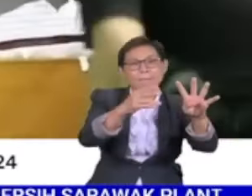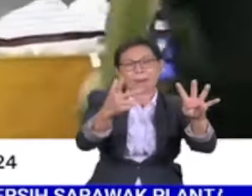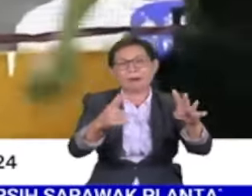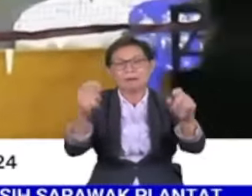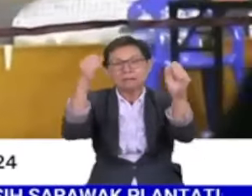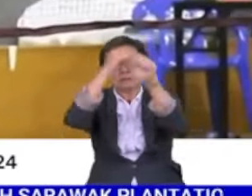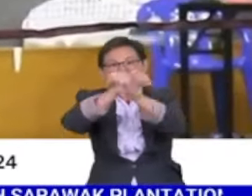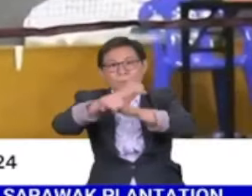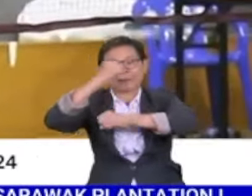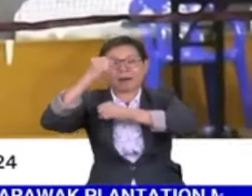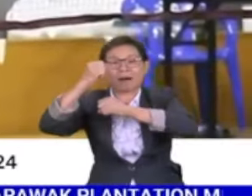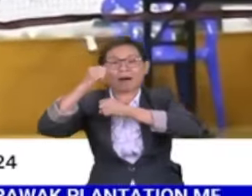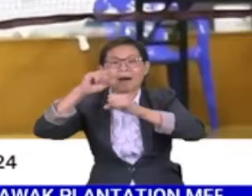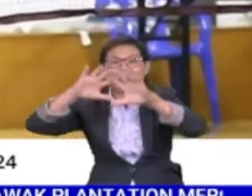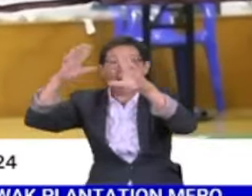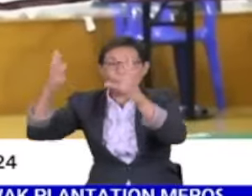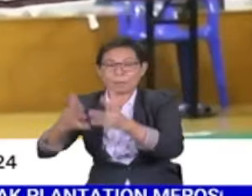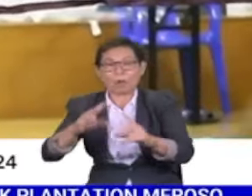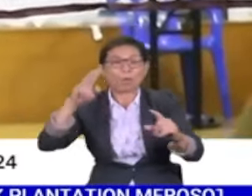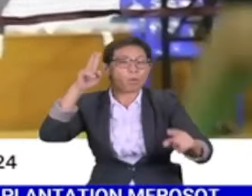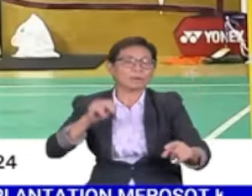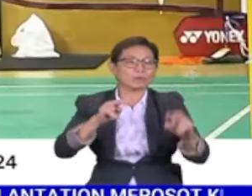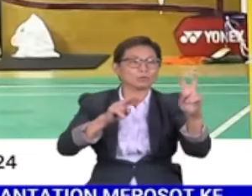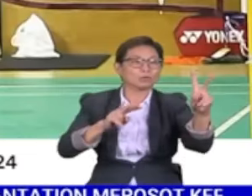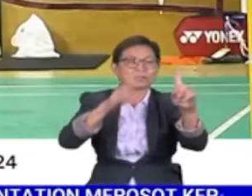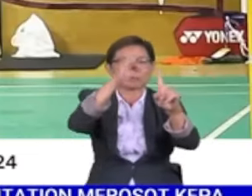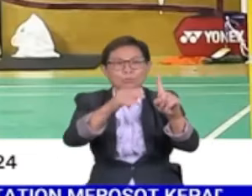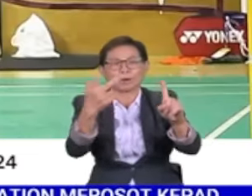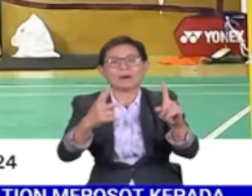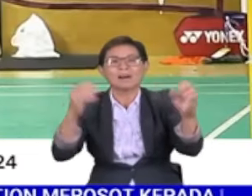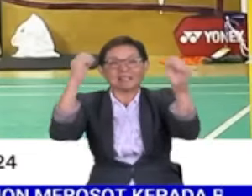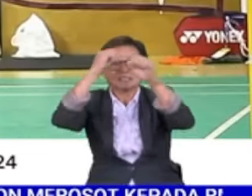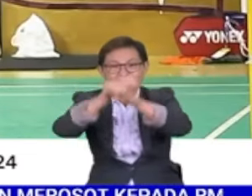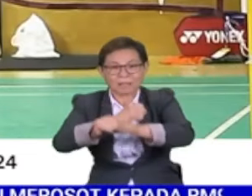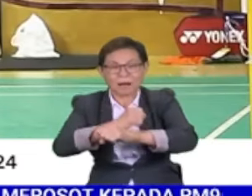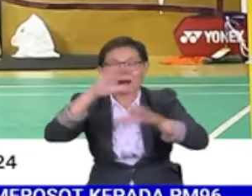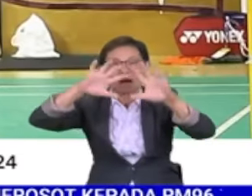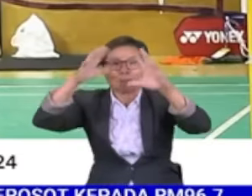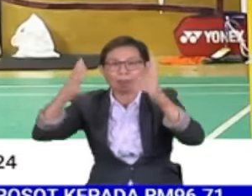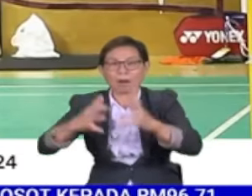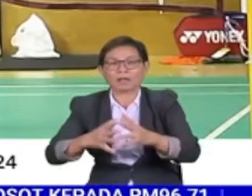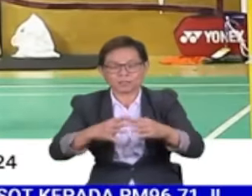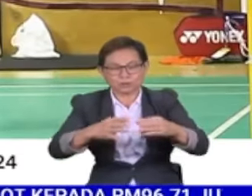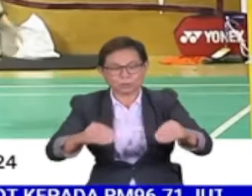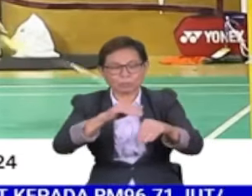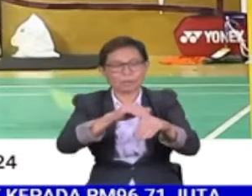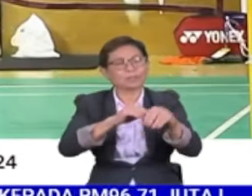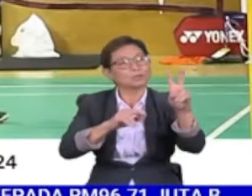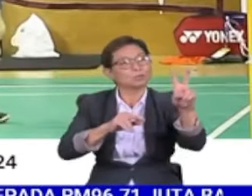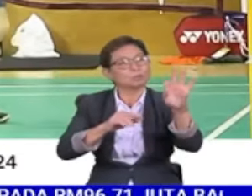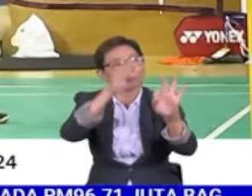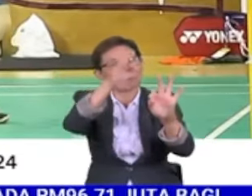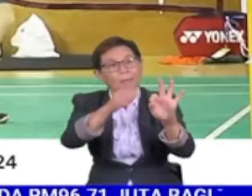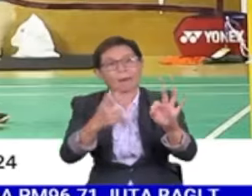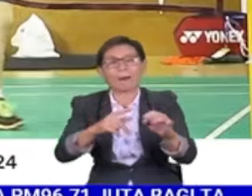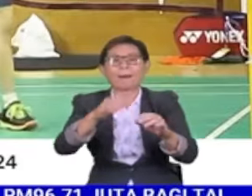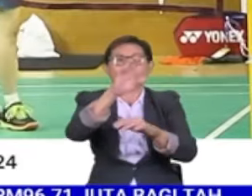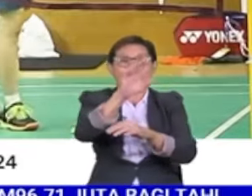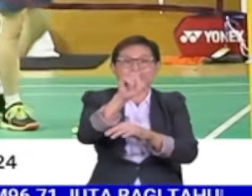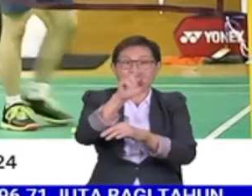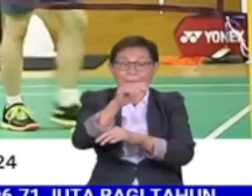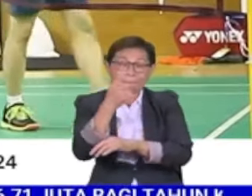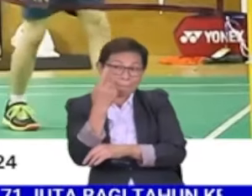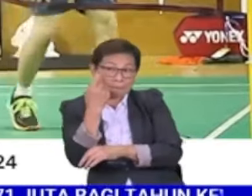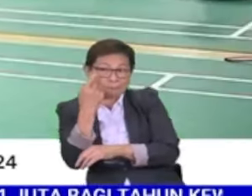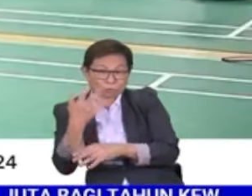diikuti cabaran antarabangsa Vietnam 21 Mac dan cabaran antarabangsa Osaka di Jepun 29 Mac. Persatuan Badminton Malaysia BAM